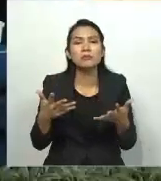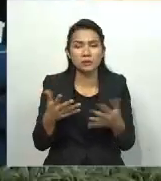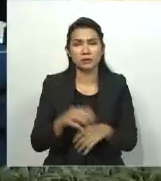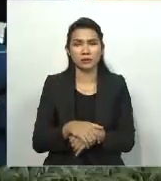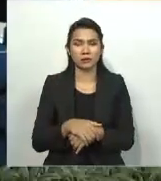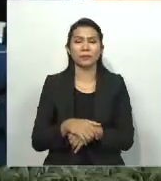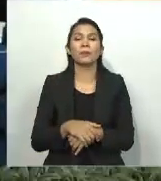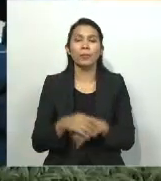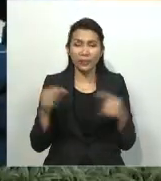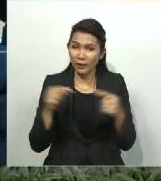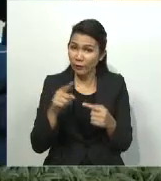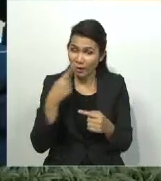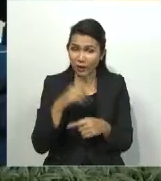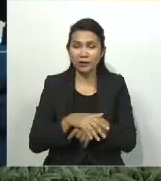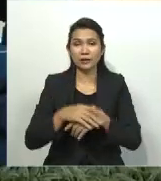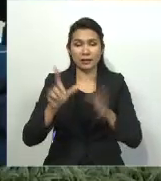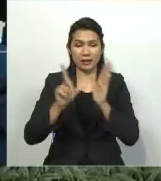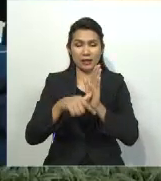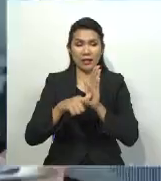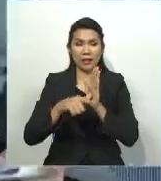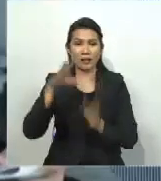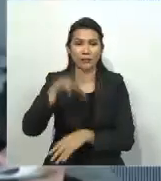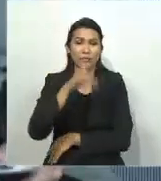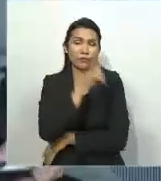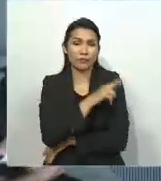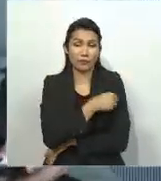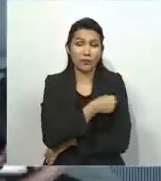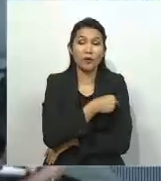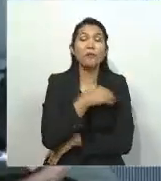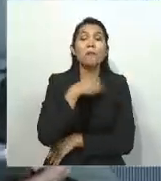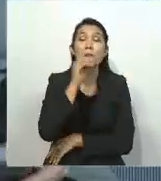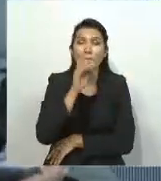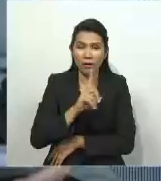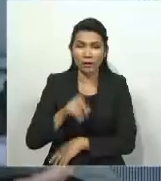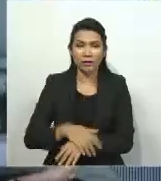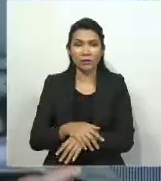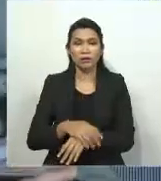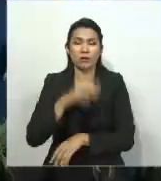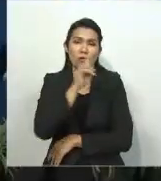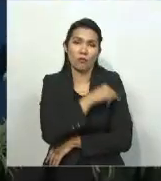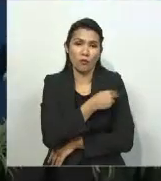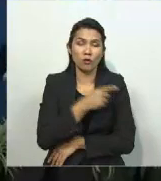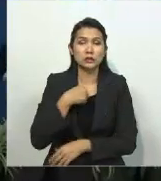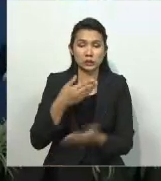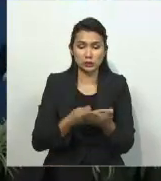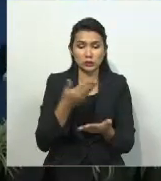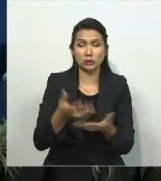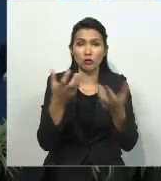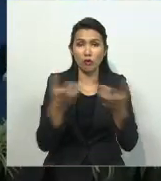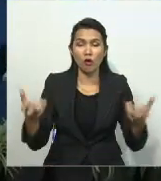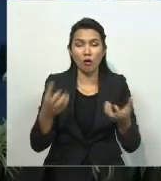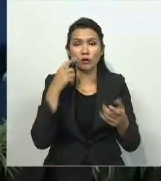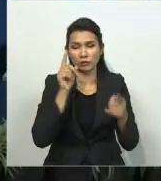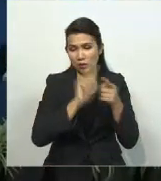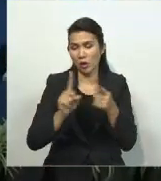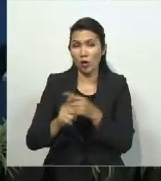ด้านพลโทพีรพลปกป้องเลขาธิการโรงพยาบาลพระมงกุฎเกล้าบอกว่าโรงพยาบาลได้ซื้ออุปกรณ์ทางการแพทย์ทั้งหมด